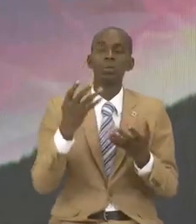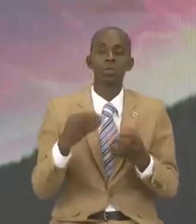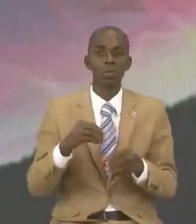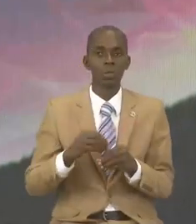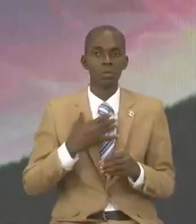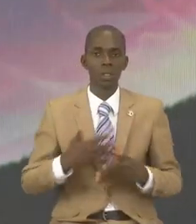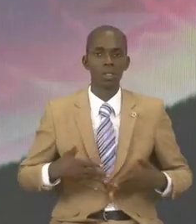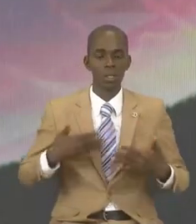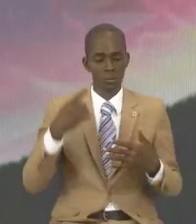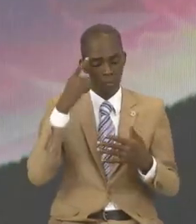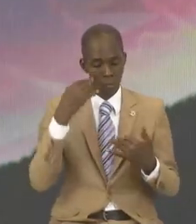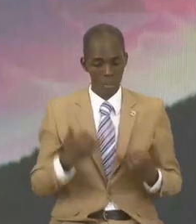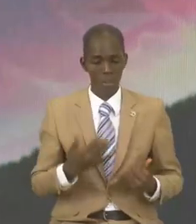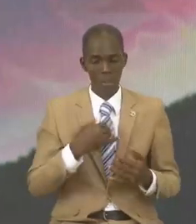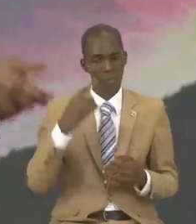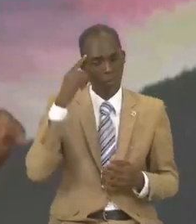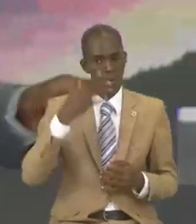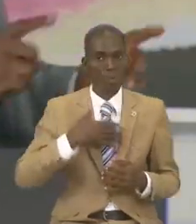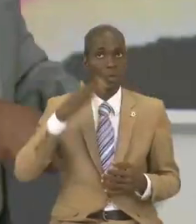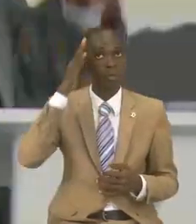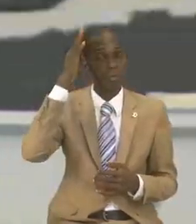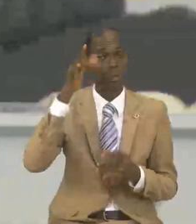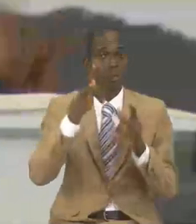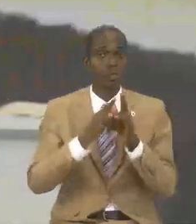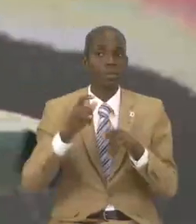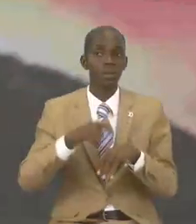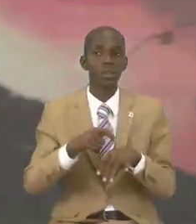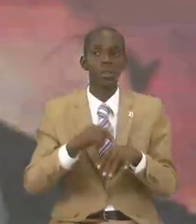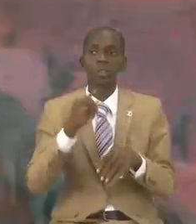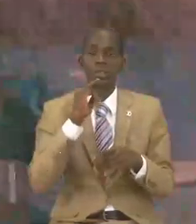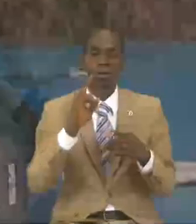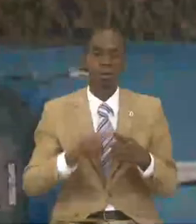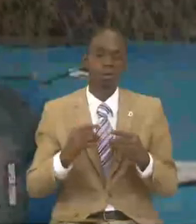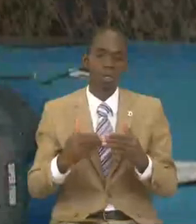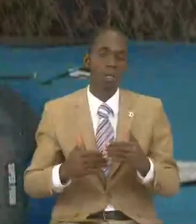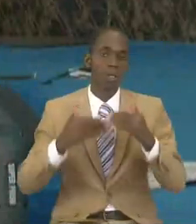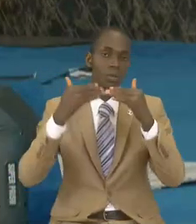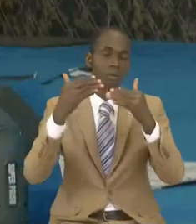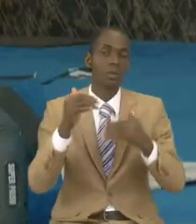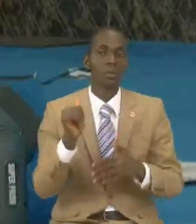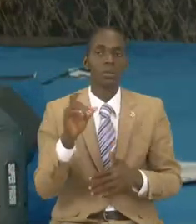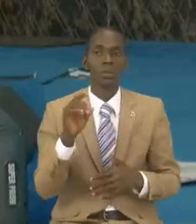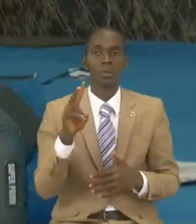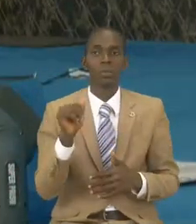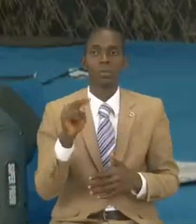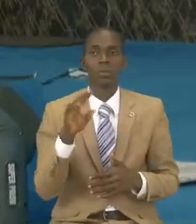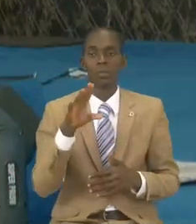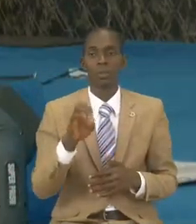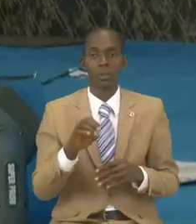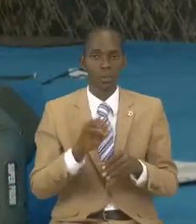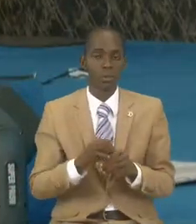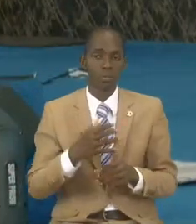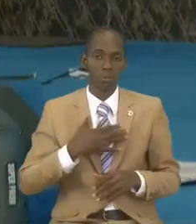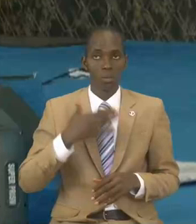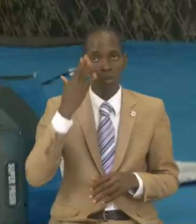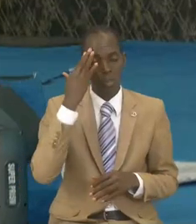vie et pour mon présent et mon avenir? Le moment de la retraite, c'est pour avancer. Avancer dans ma